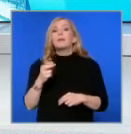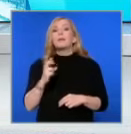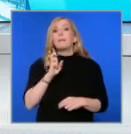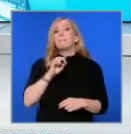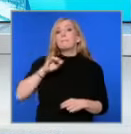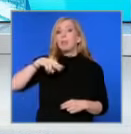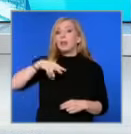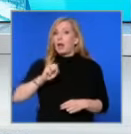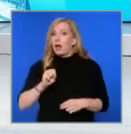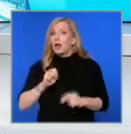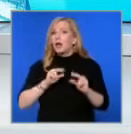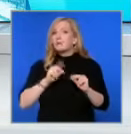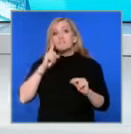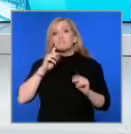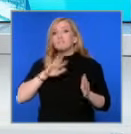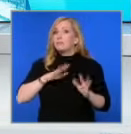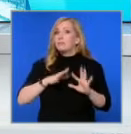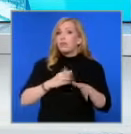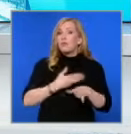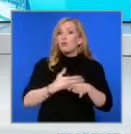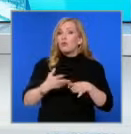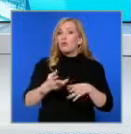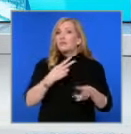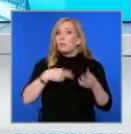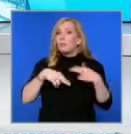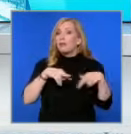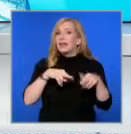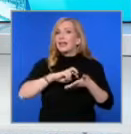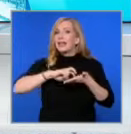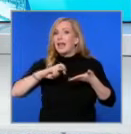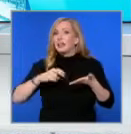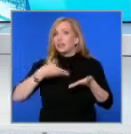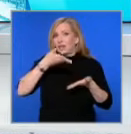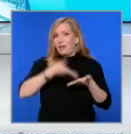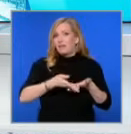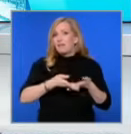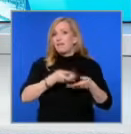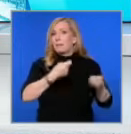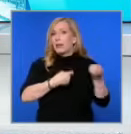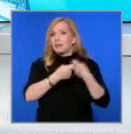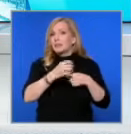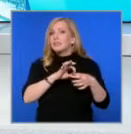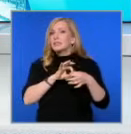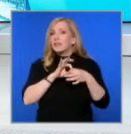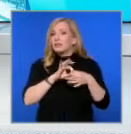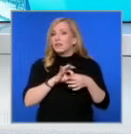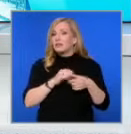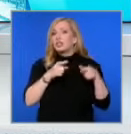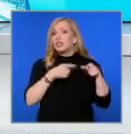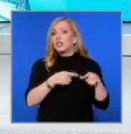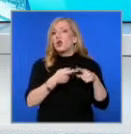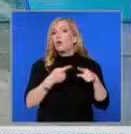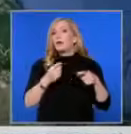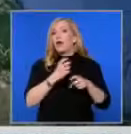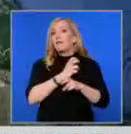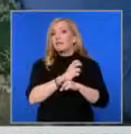се съмнява, че продължаващите проверки на данъчните в магазините й са свързани с това, че дружеството е австрийско.